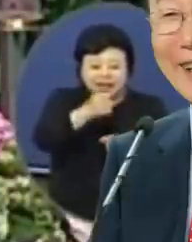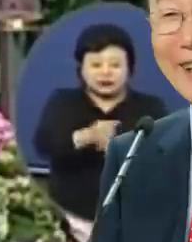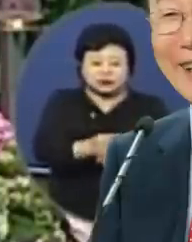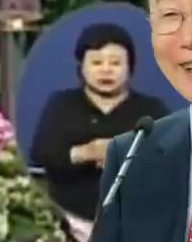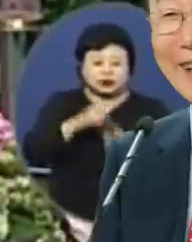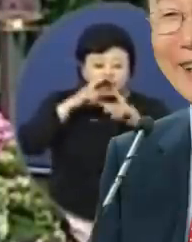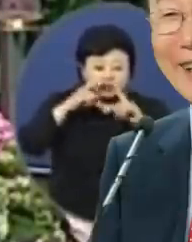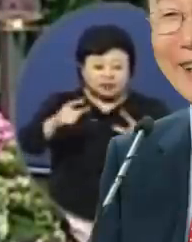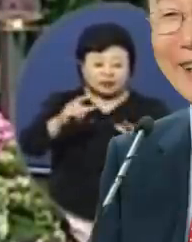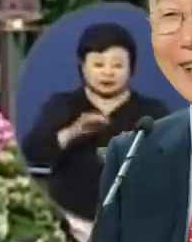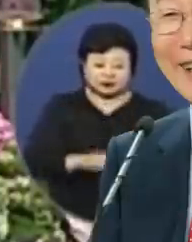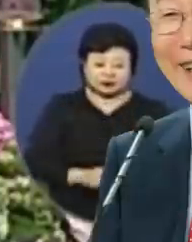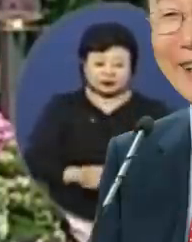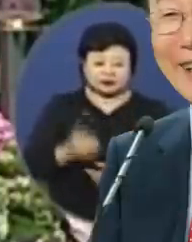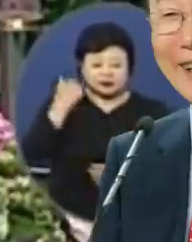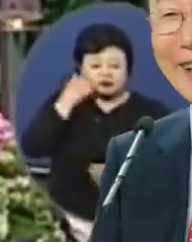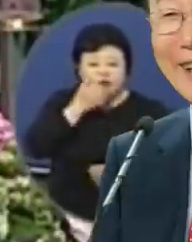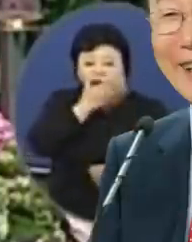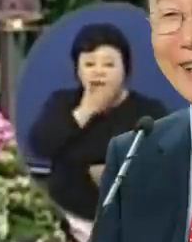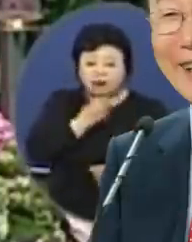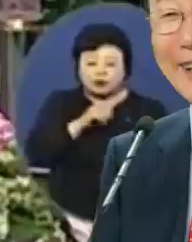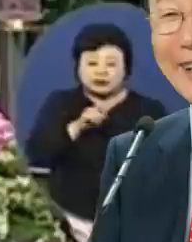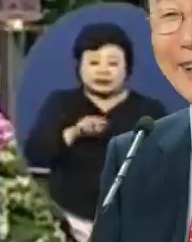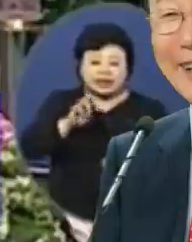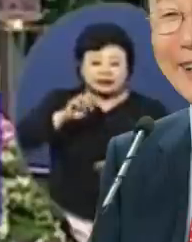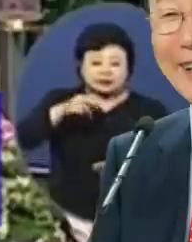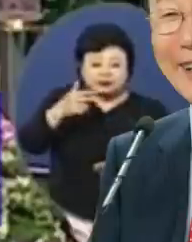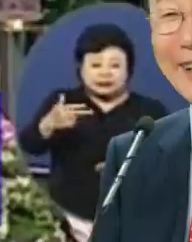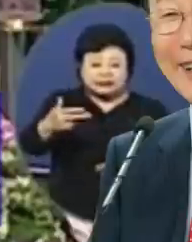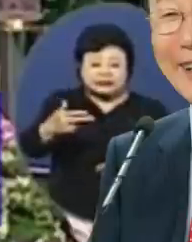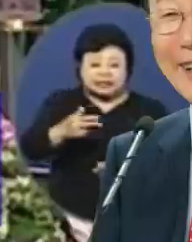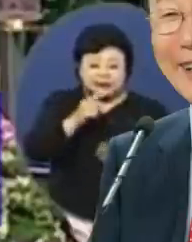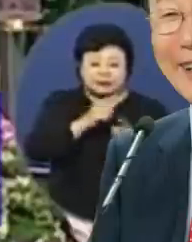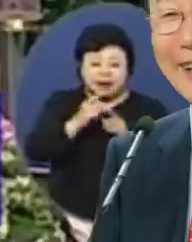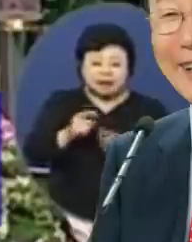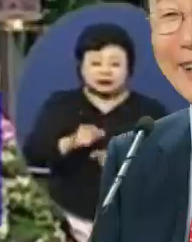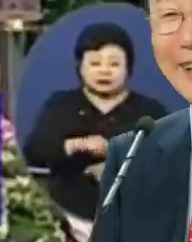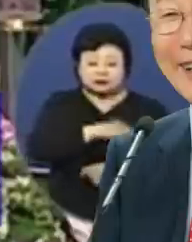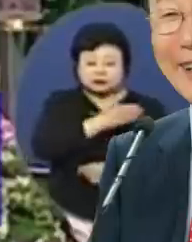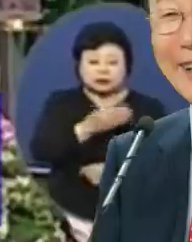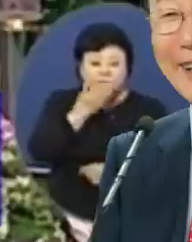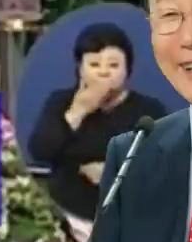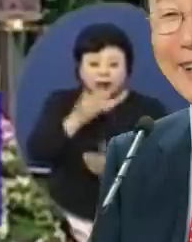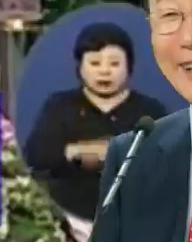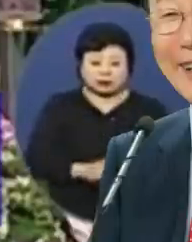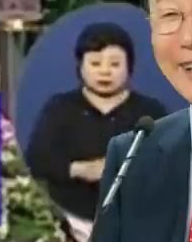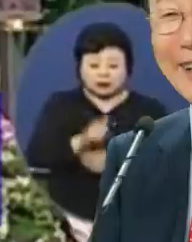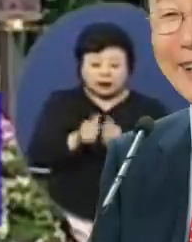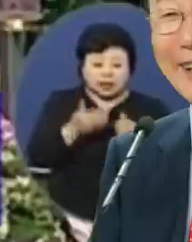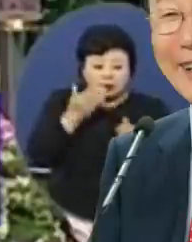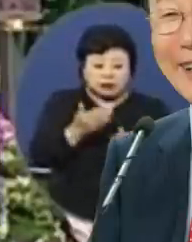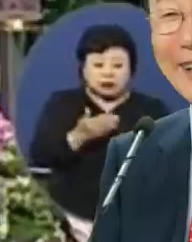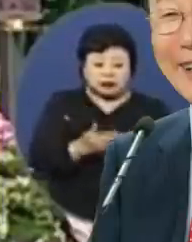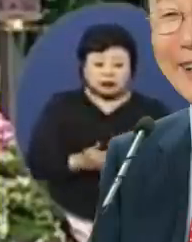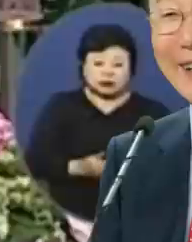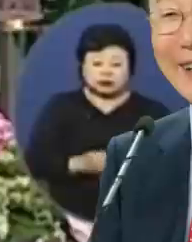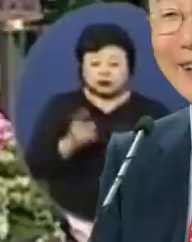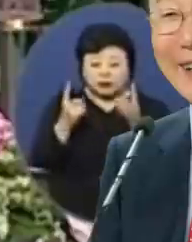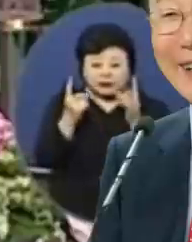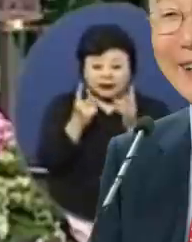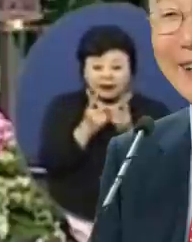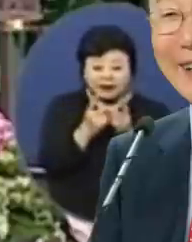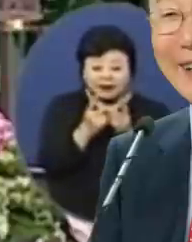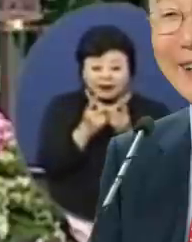선언인 것입니다. 누가복음 1장 37절에 하나님의 모든 말씀은 능치 못하심이 없느니라. 하나님과 우리가 어디서 만납니까?